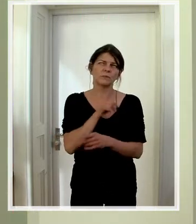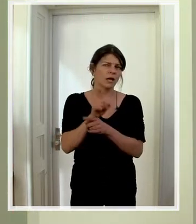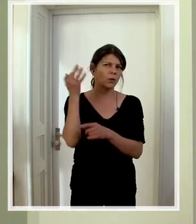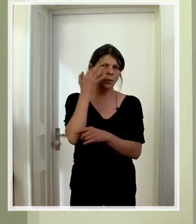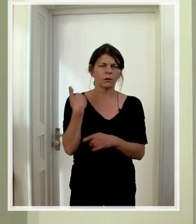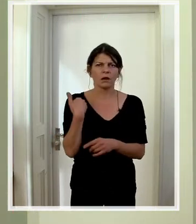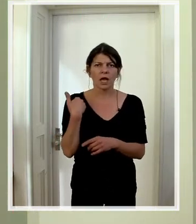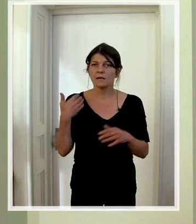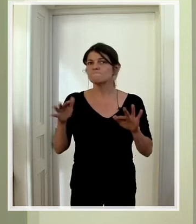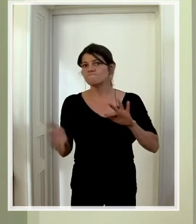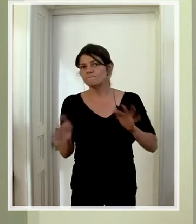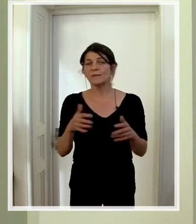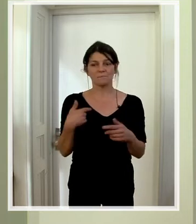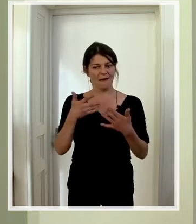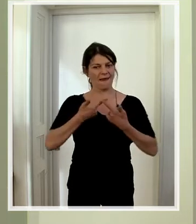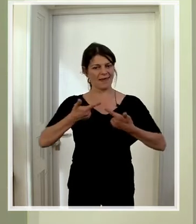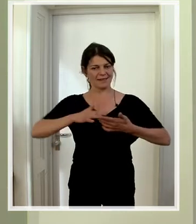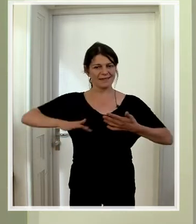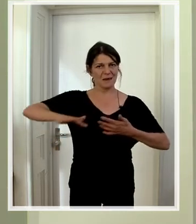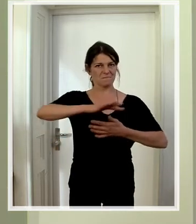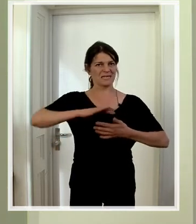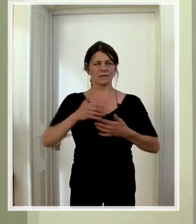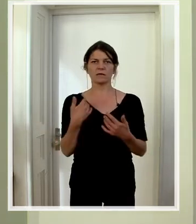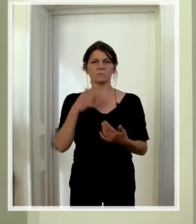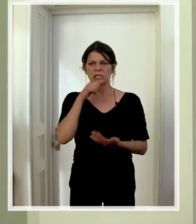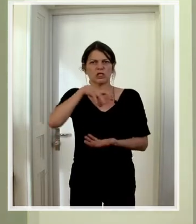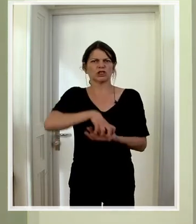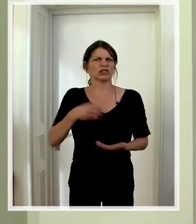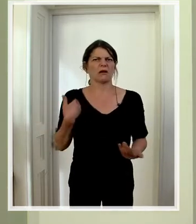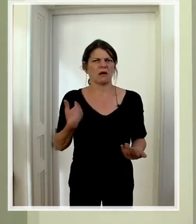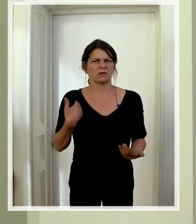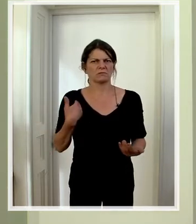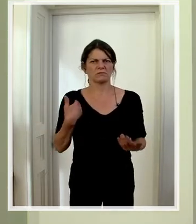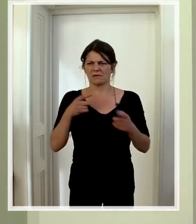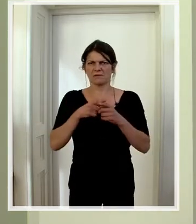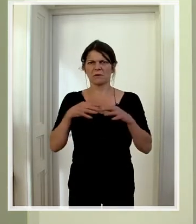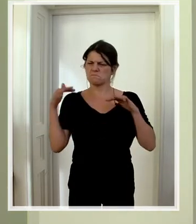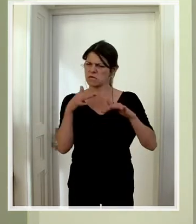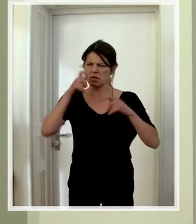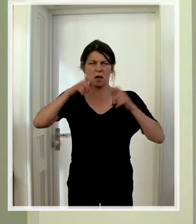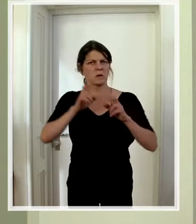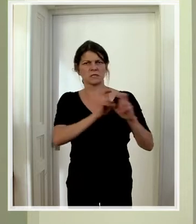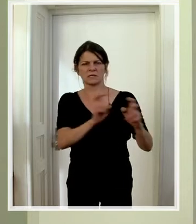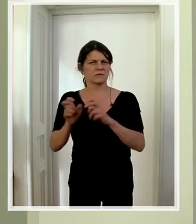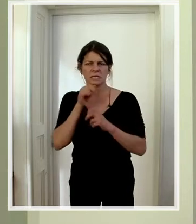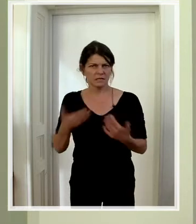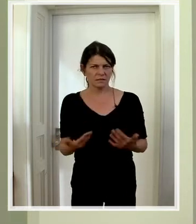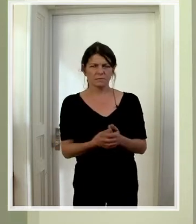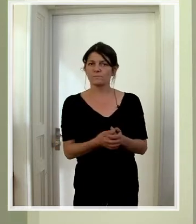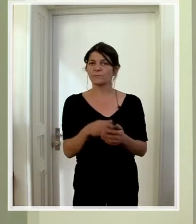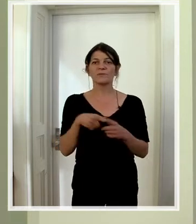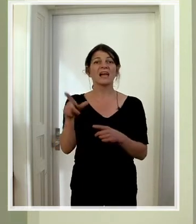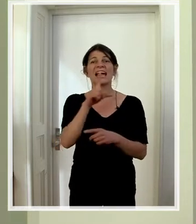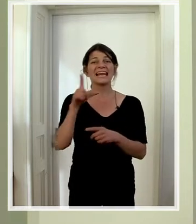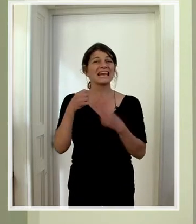halten, dass wir doch eher ein ländliches Gebiet sind und nicht eine städtische Agglomeration. Und dort ist natürlich ein